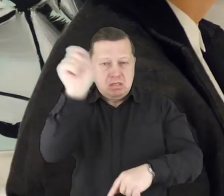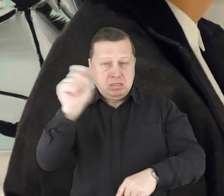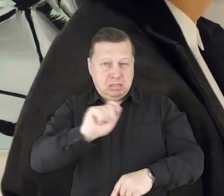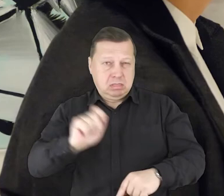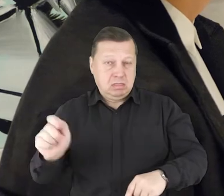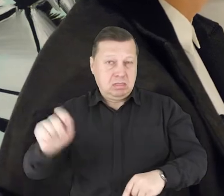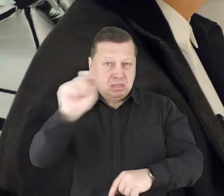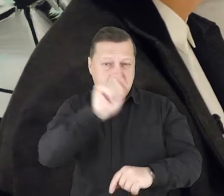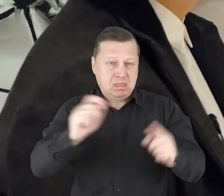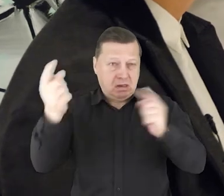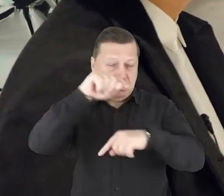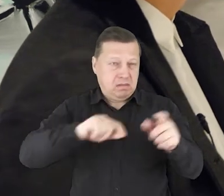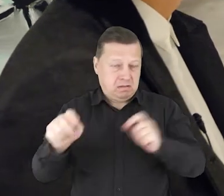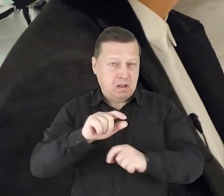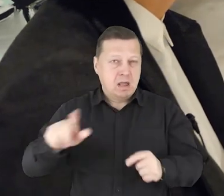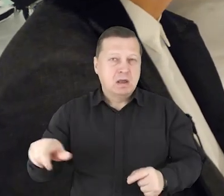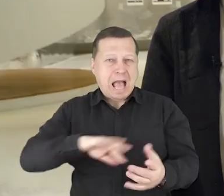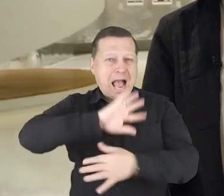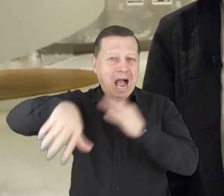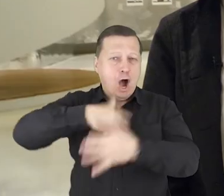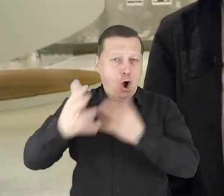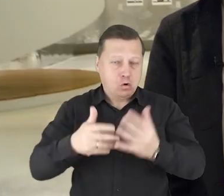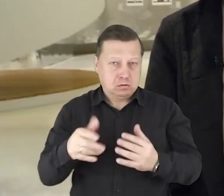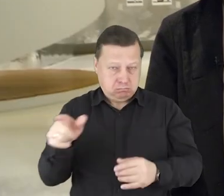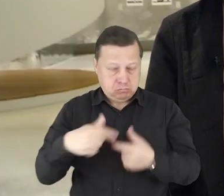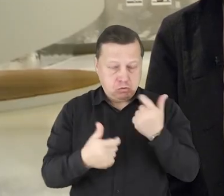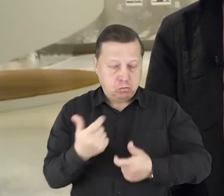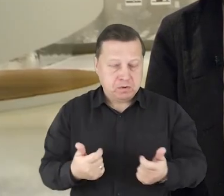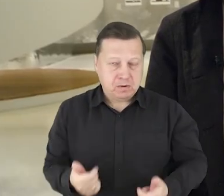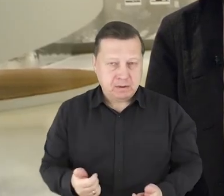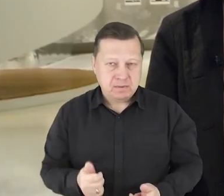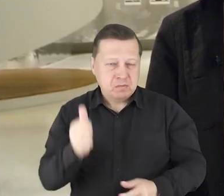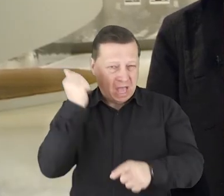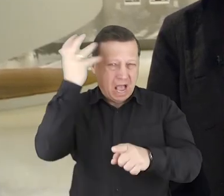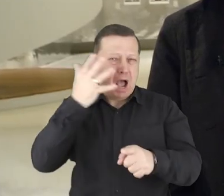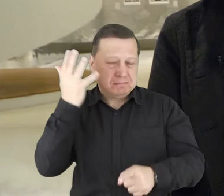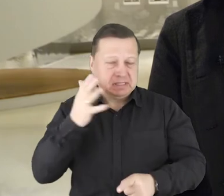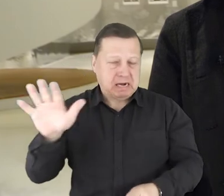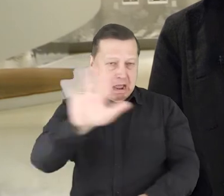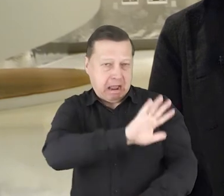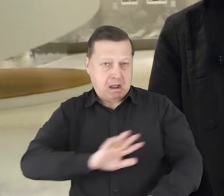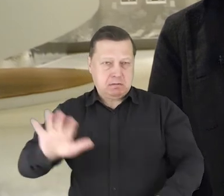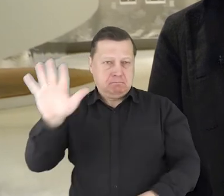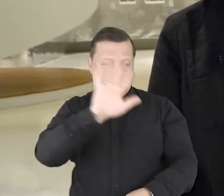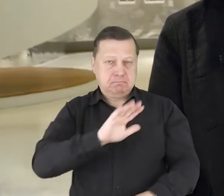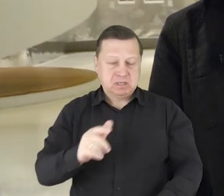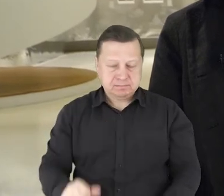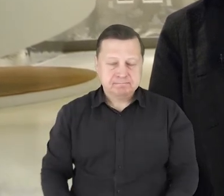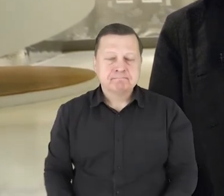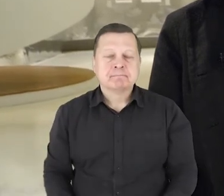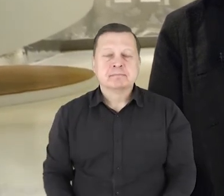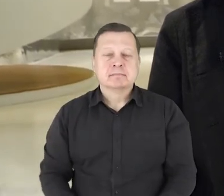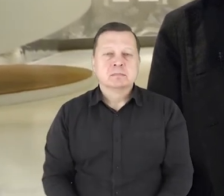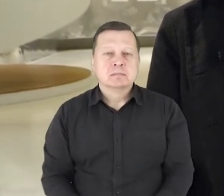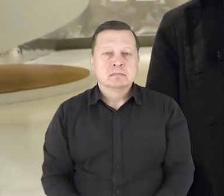splątane, chaotyczne linie, taki ogromny chaos, abstrakcyjne przedstawienie,